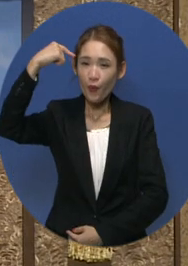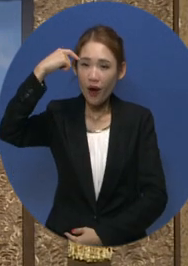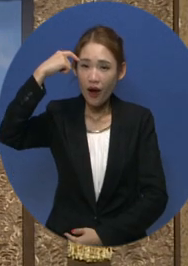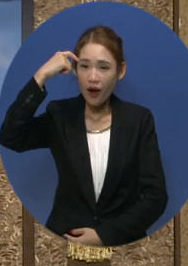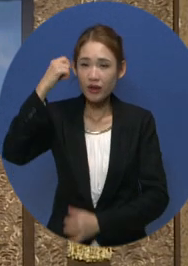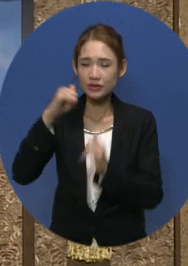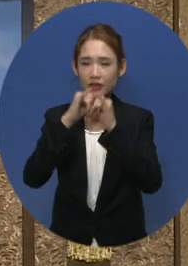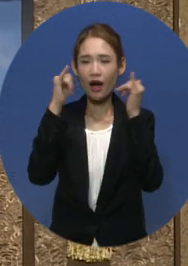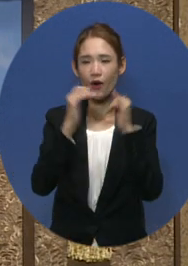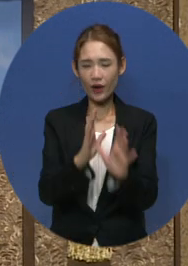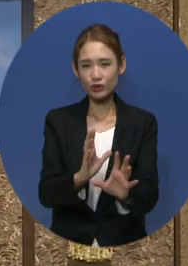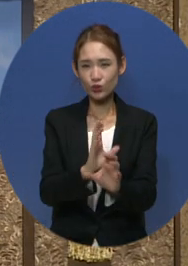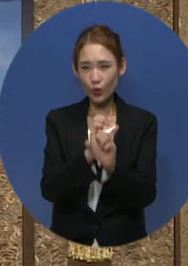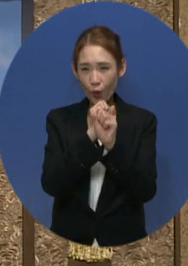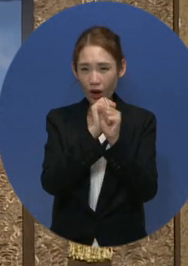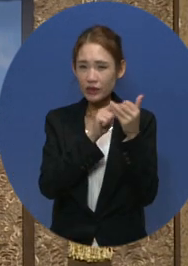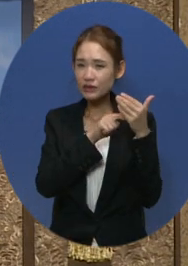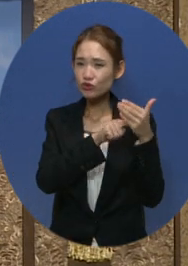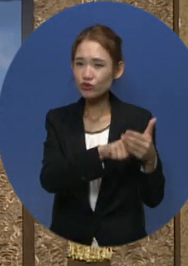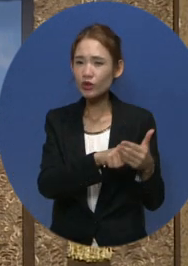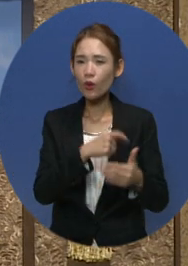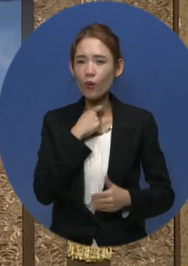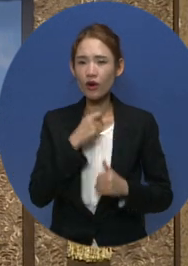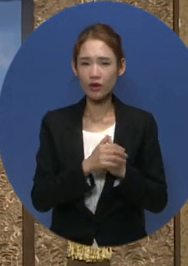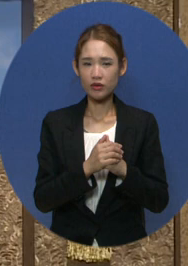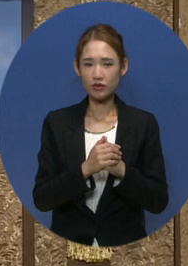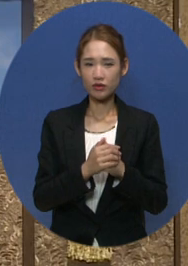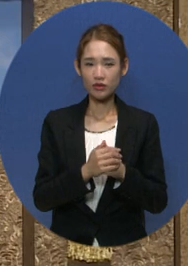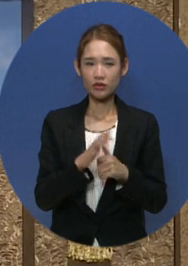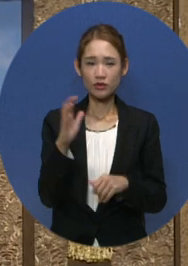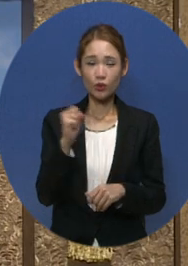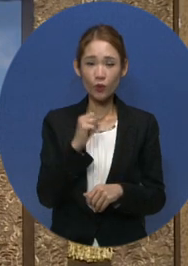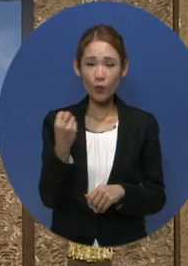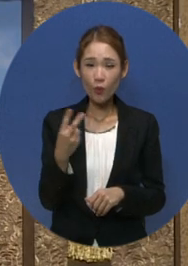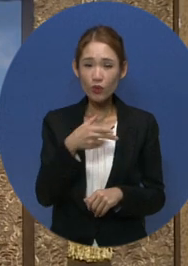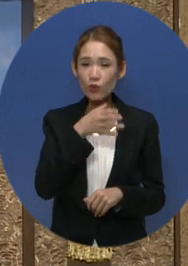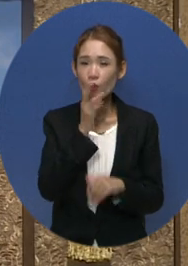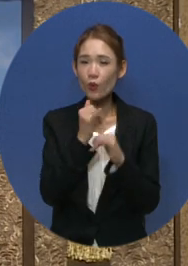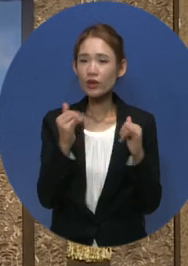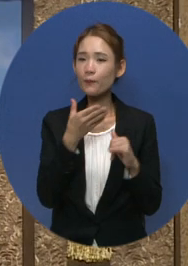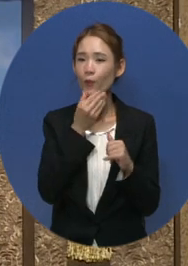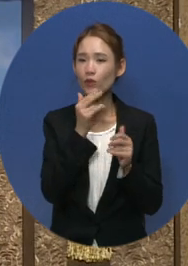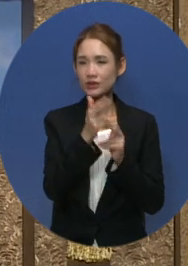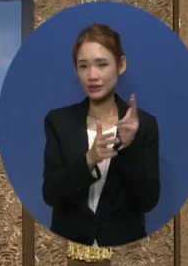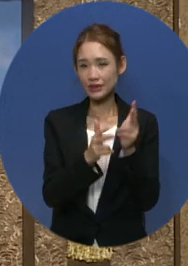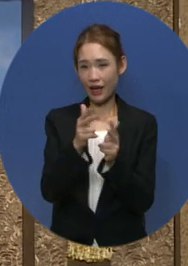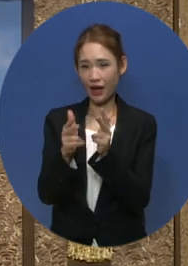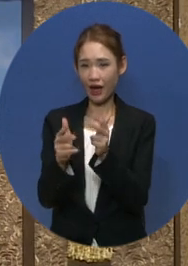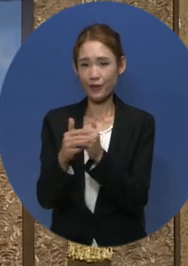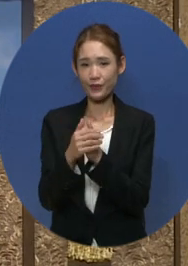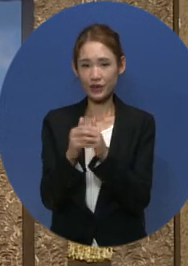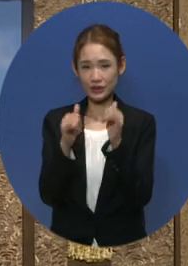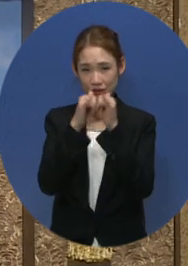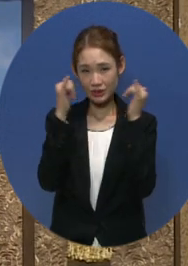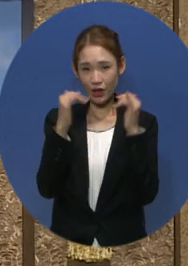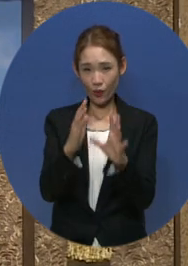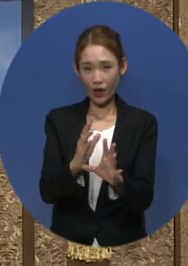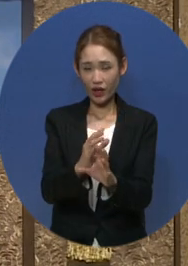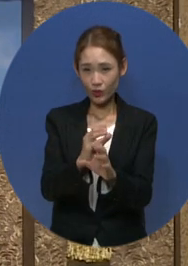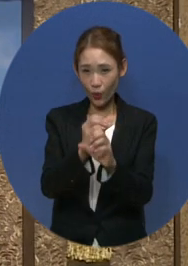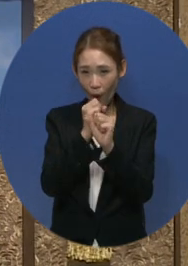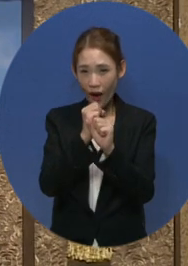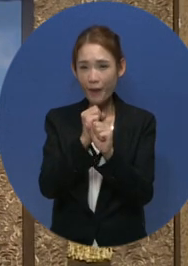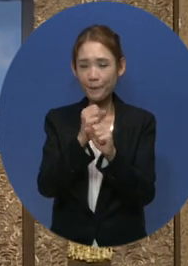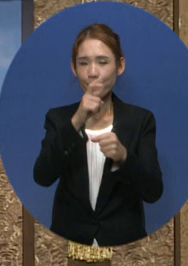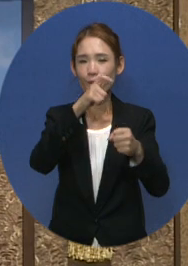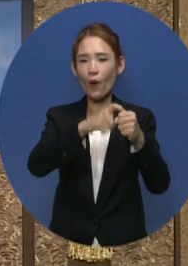통합을 추구하기 때문에 그렇습니다. 그리고 역시 노인복지 사업도 합니다. 근데 노인복지 사업을 할 때 사회 통합을 목표로 하고